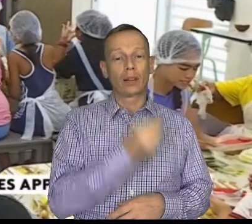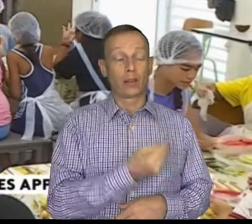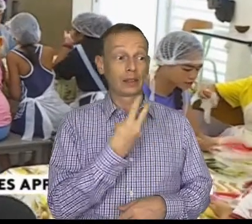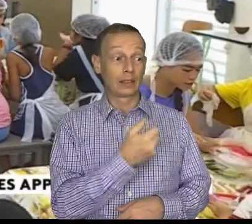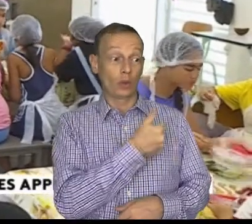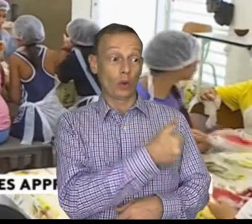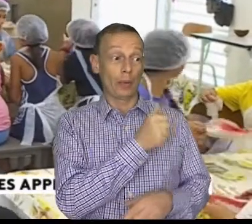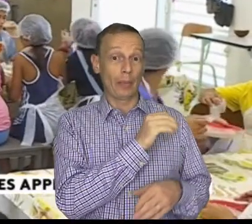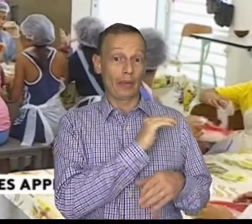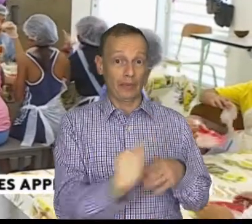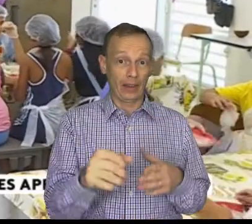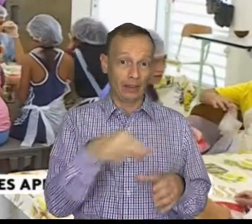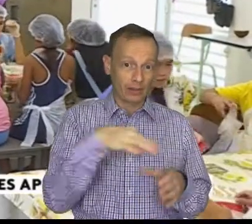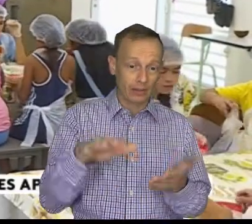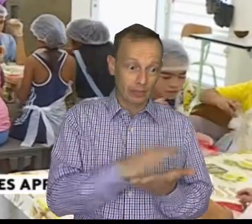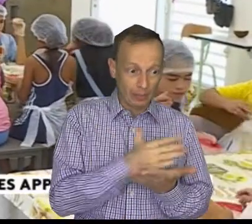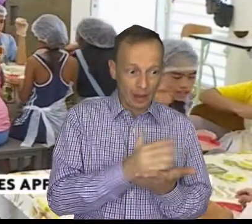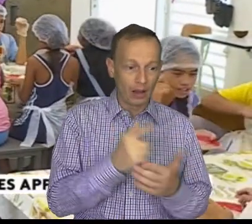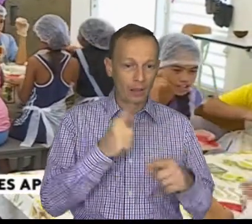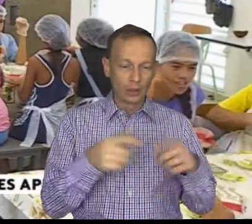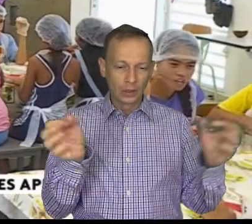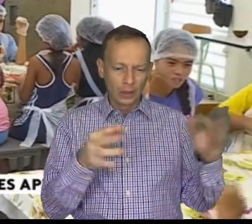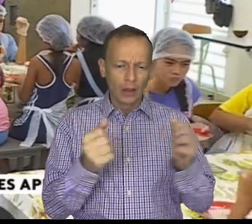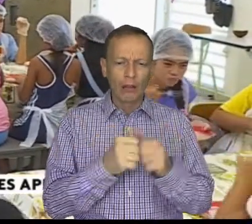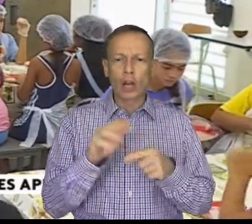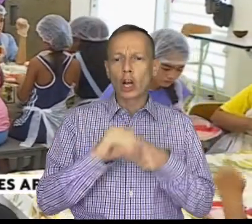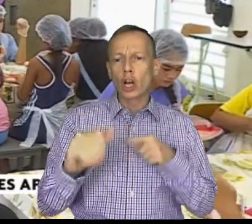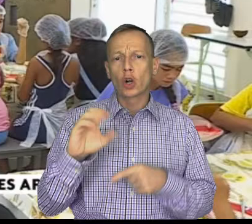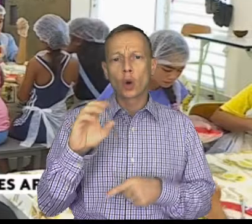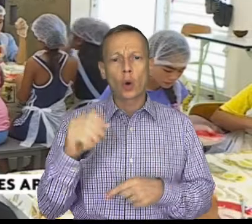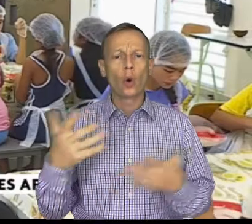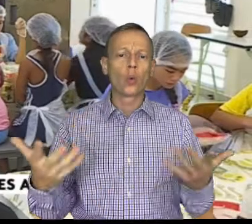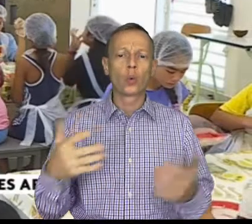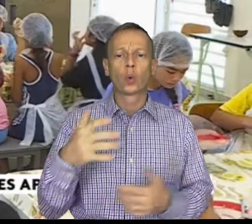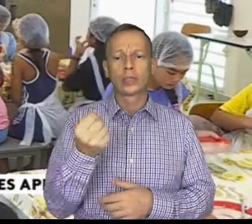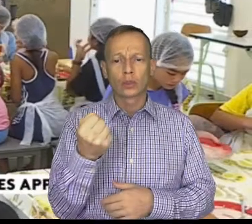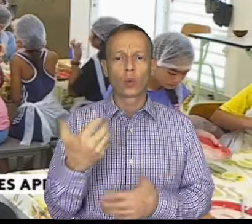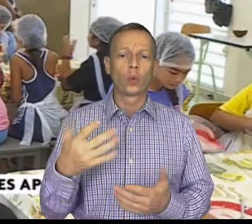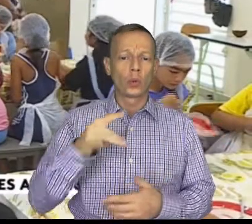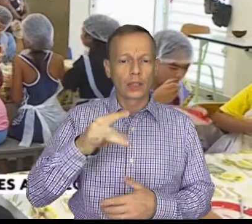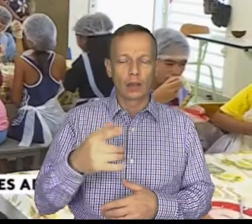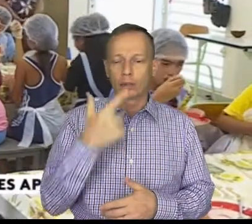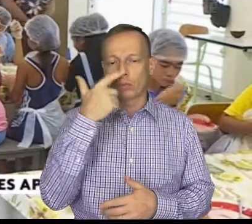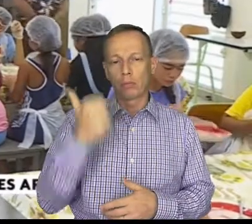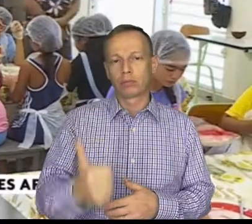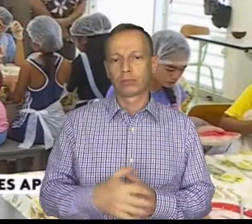préparent eux-mêmes les crudités et assaisonner avec du lait de coco, du citron et du sel, en général, ça passe très